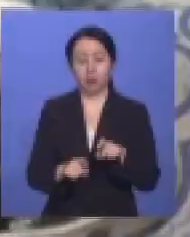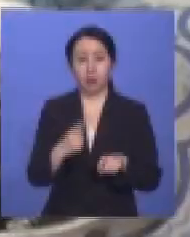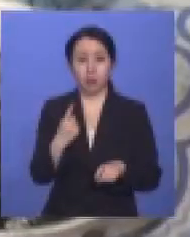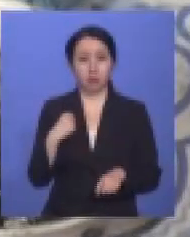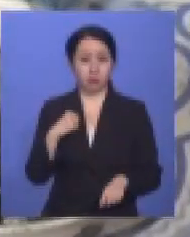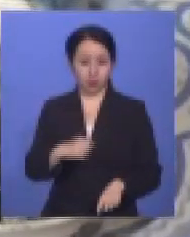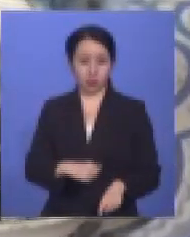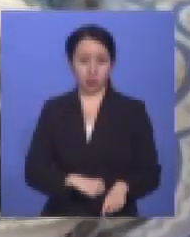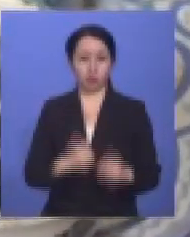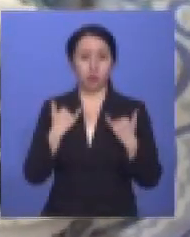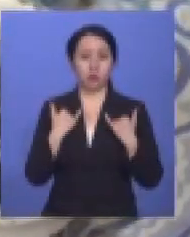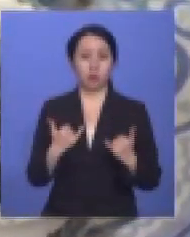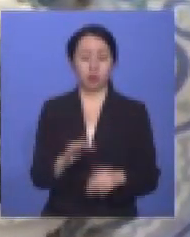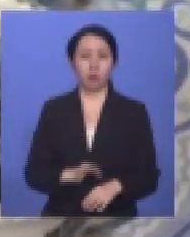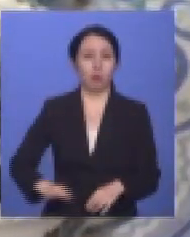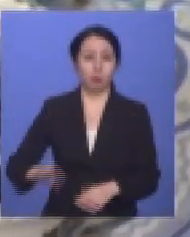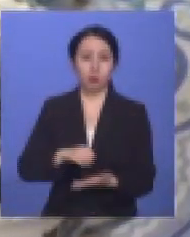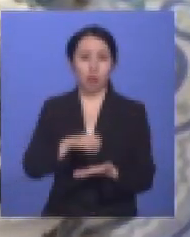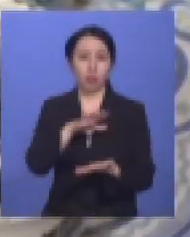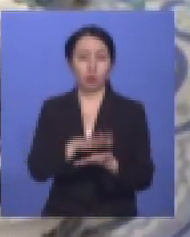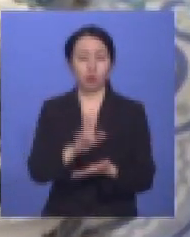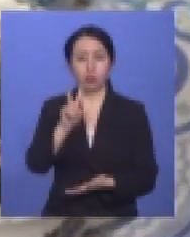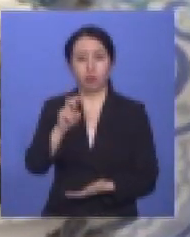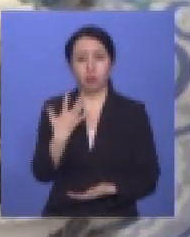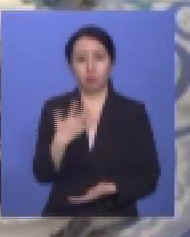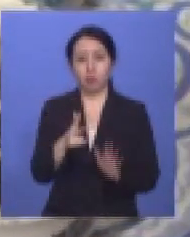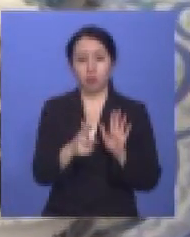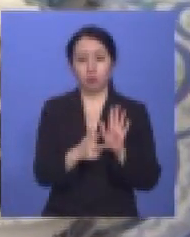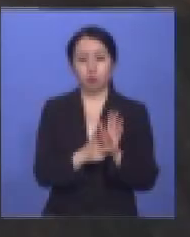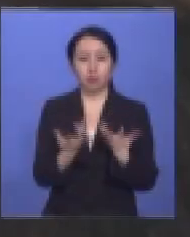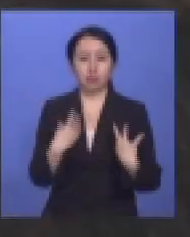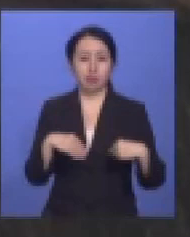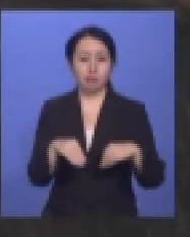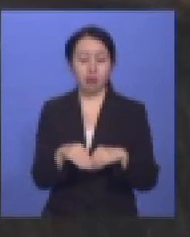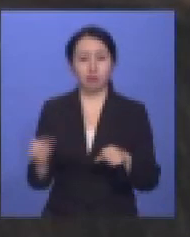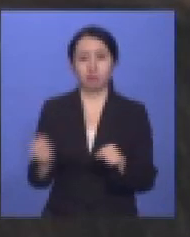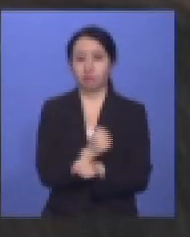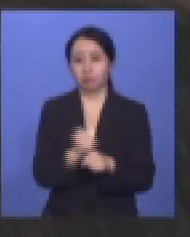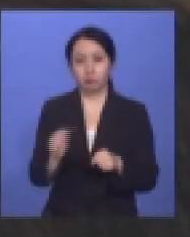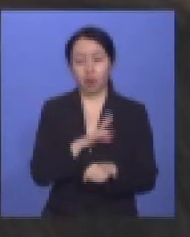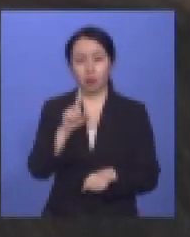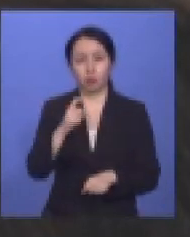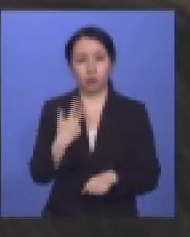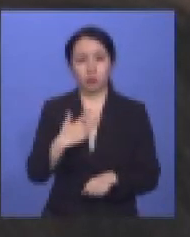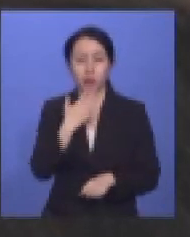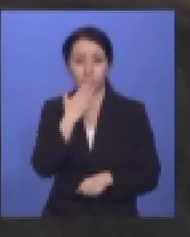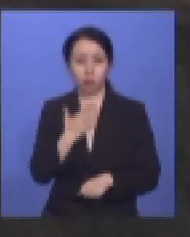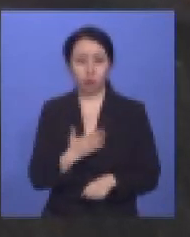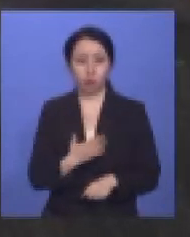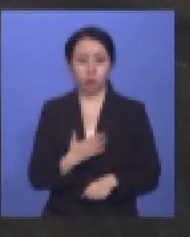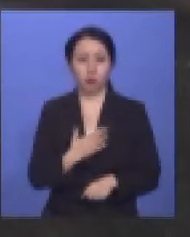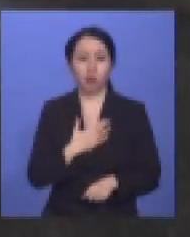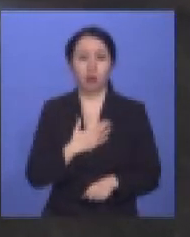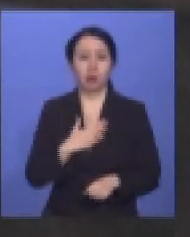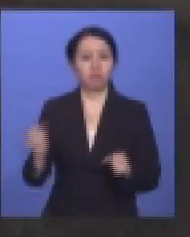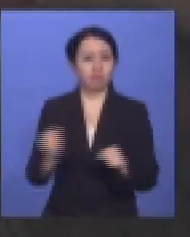неделю. Сегодня по области на учете состоят 258 семейных дебоширов. Кроме того, 135 любителей пускать в ход кулаки